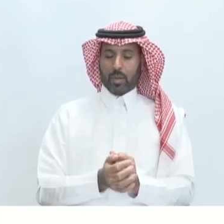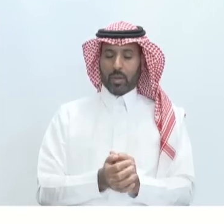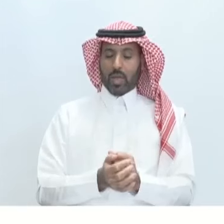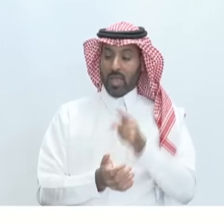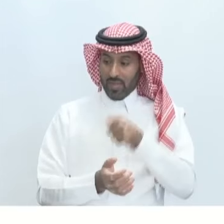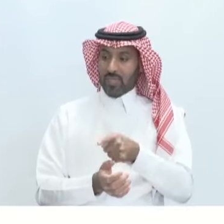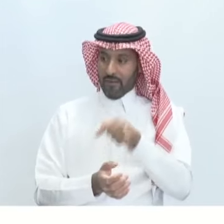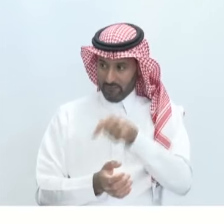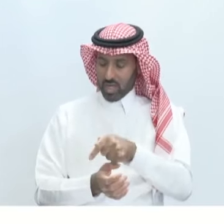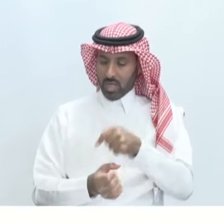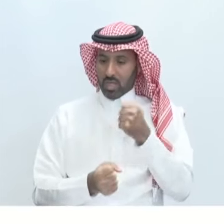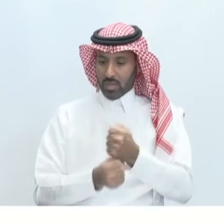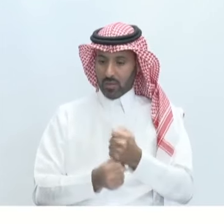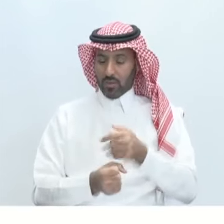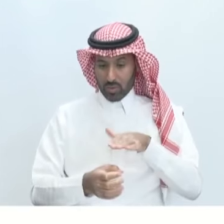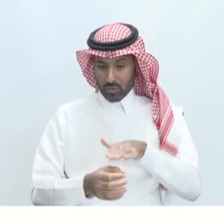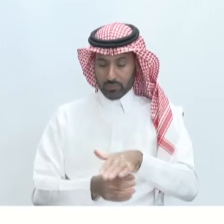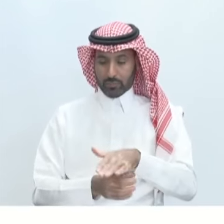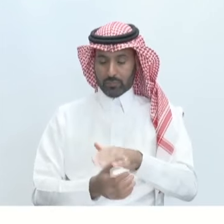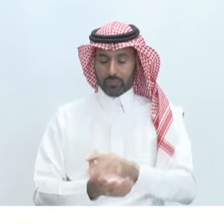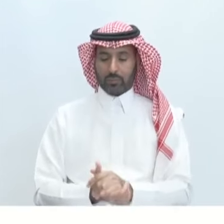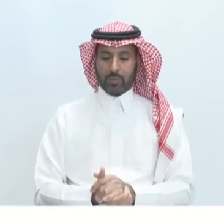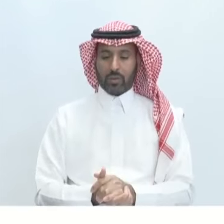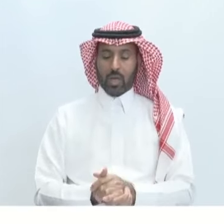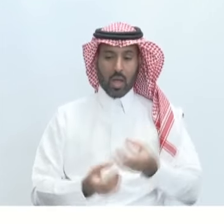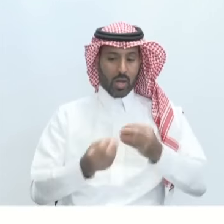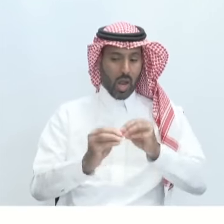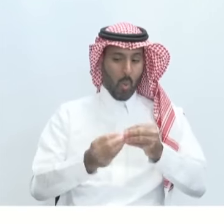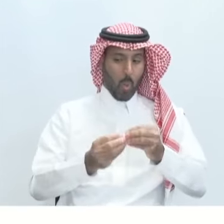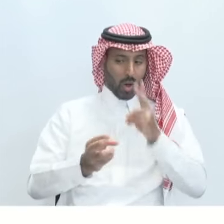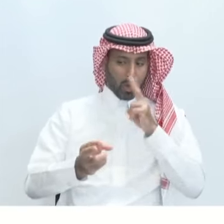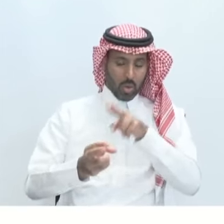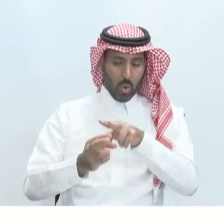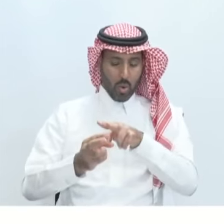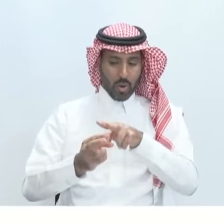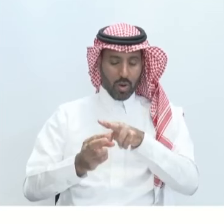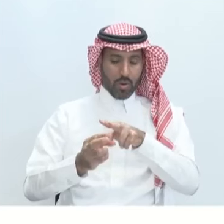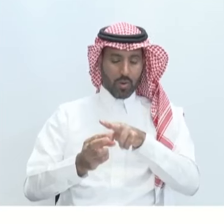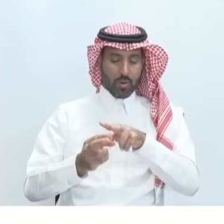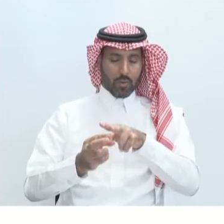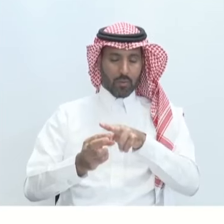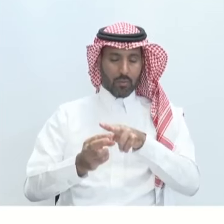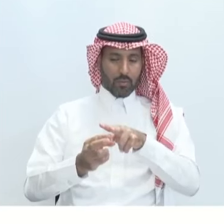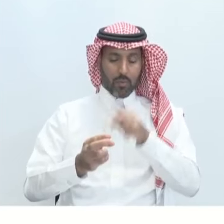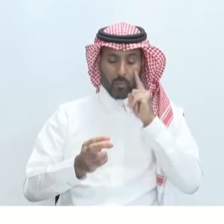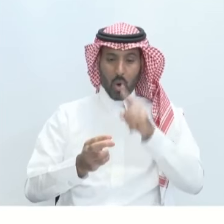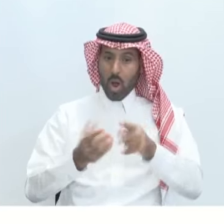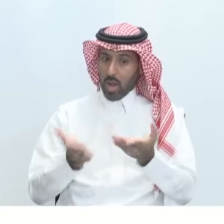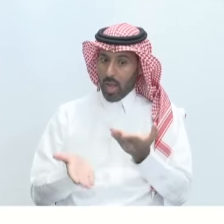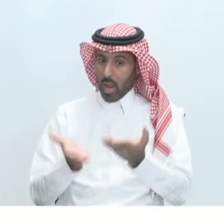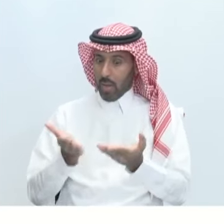اف دو ثم نستخدم لبنه كر سنسر لاستشعار في لبنه